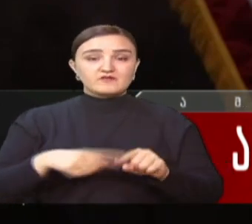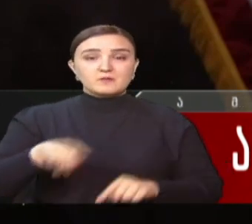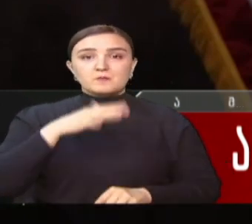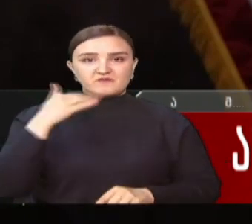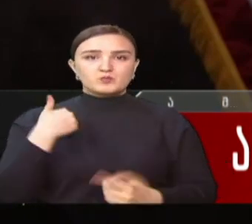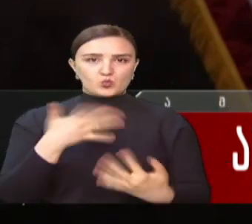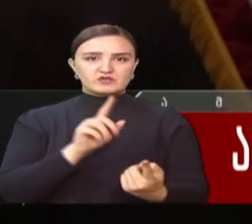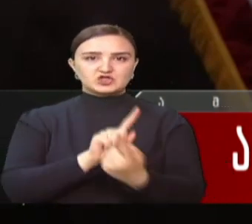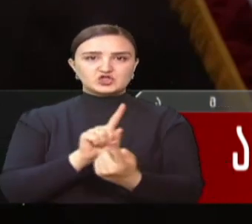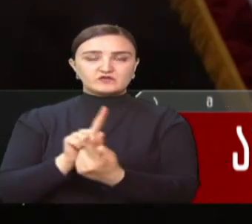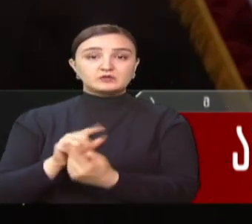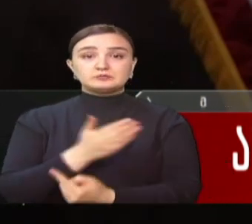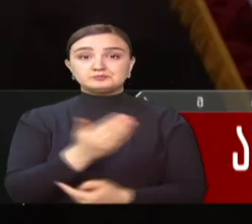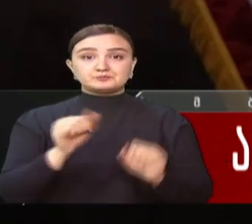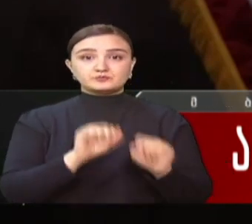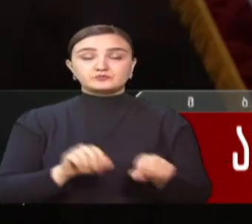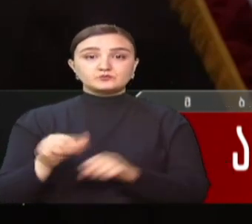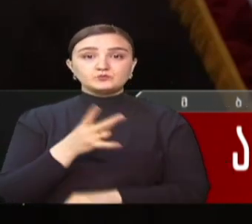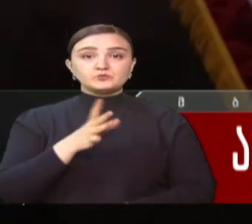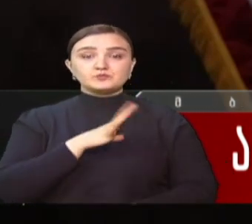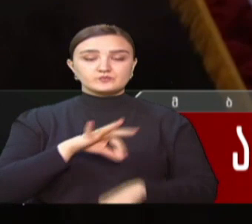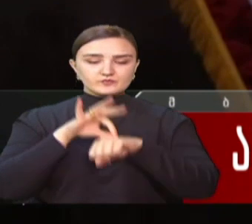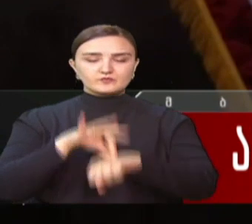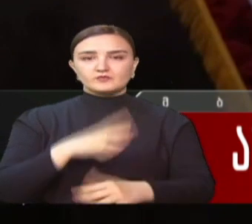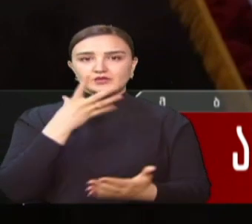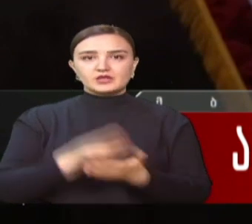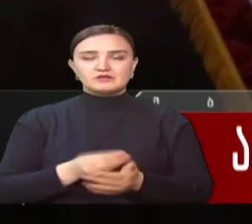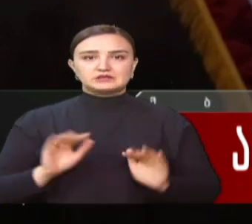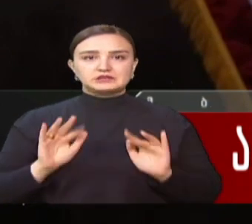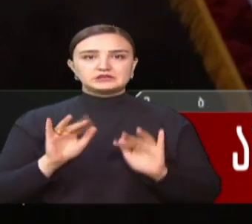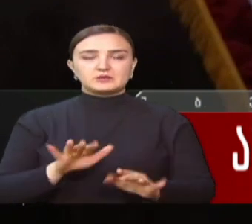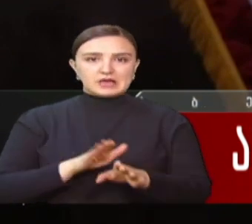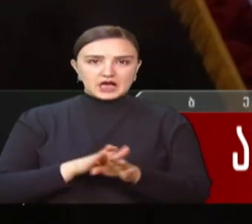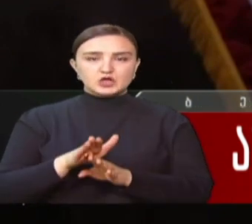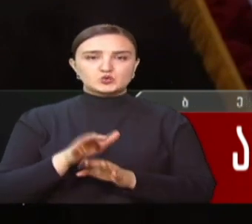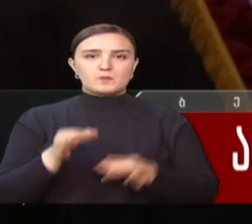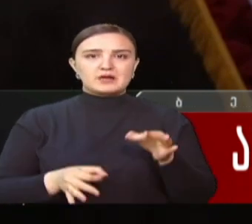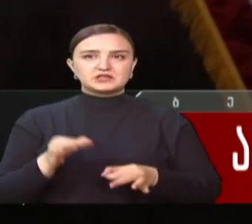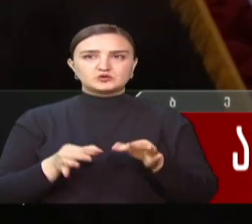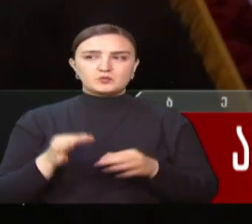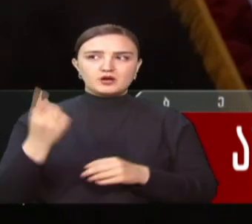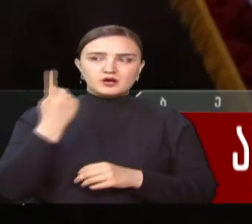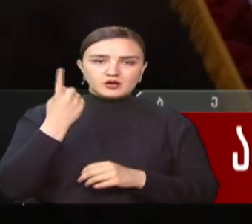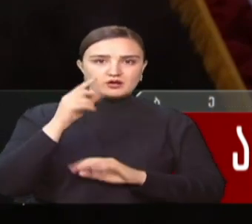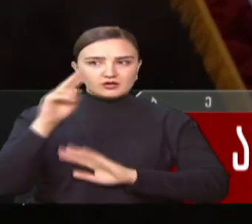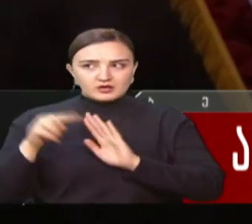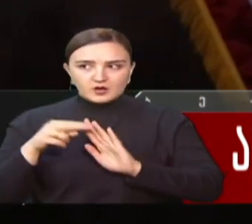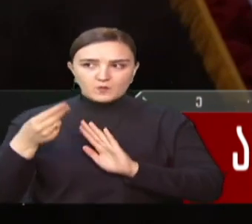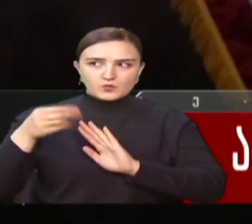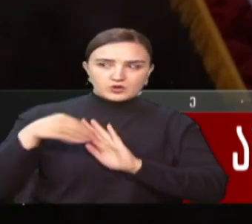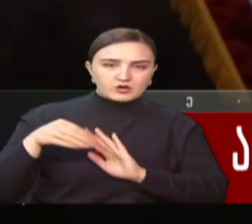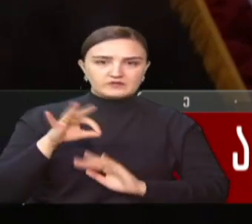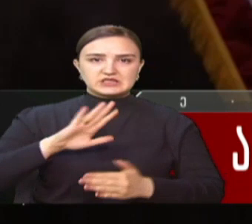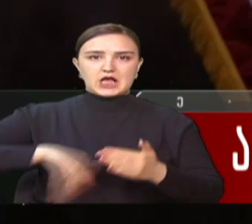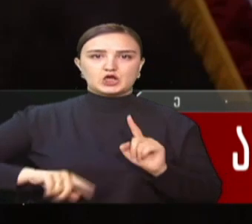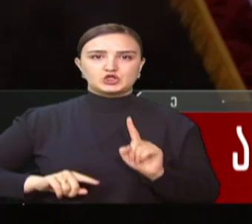მე უკვე შევხვდი. მათ შესაძლებლობა უნდა ჰქონდეთ განახორციელონ თავიანთი საქმიანობა და აღასრულონ მართლმსაჯულება ზეწოლის, მუქარისა და ჩარევის გარეშე.